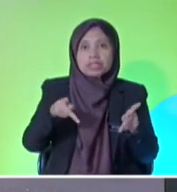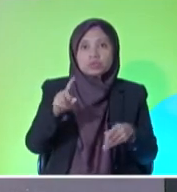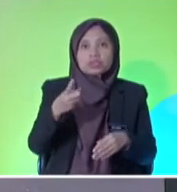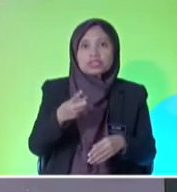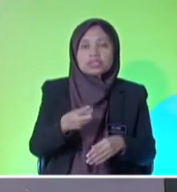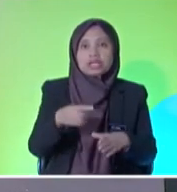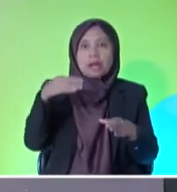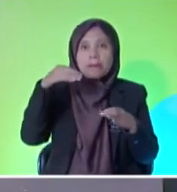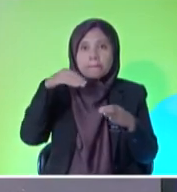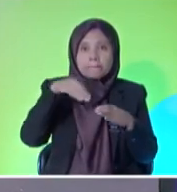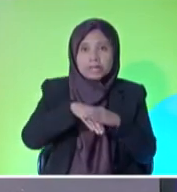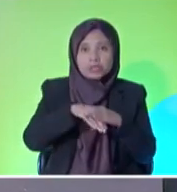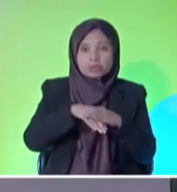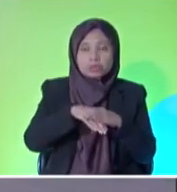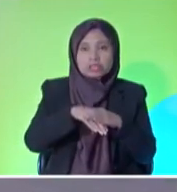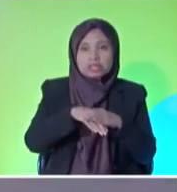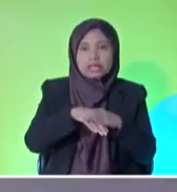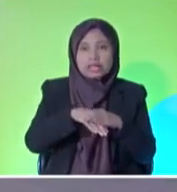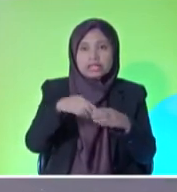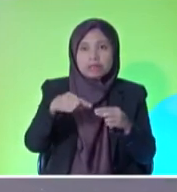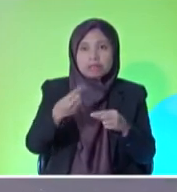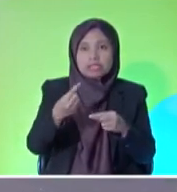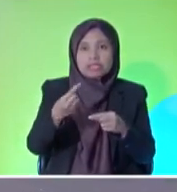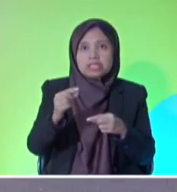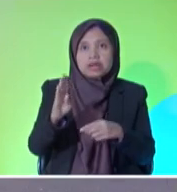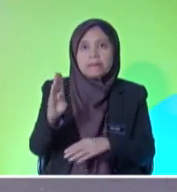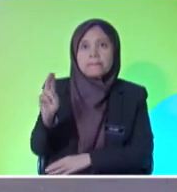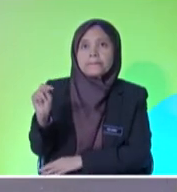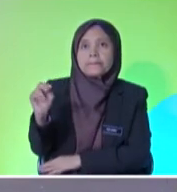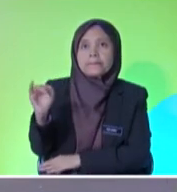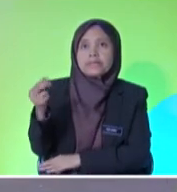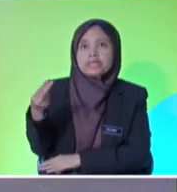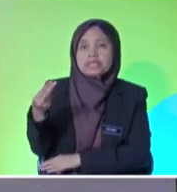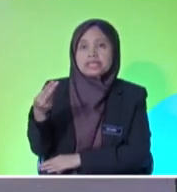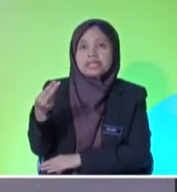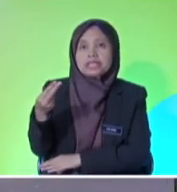masukkan biji benih jagung yang disediakan di sana oke